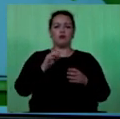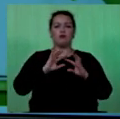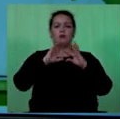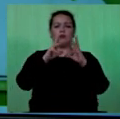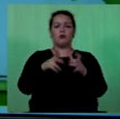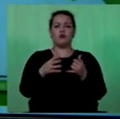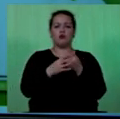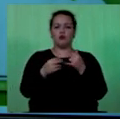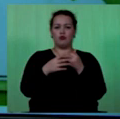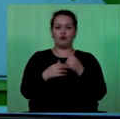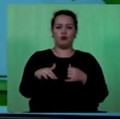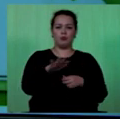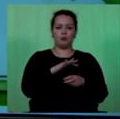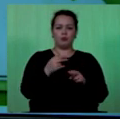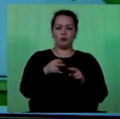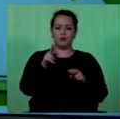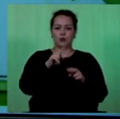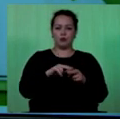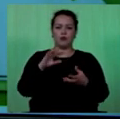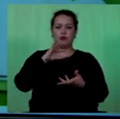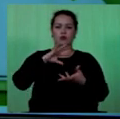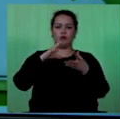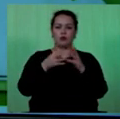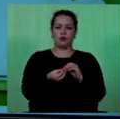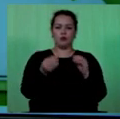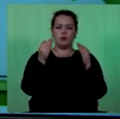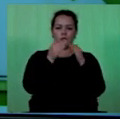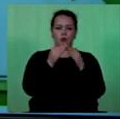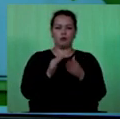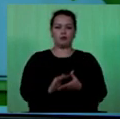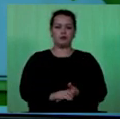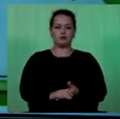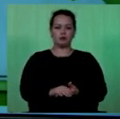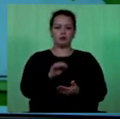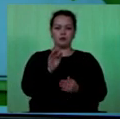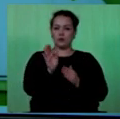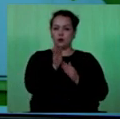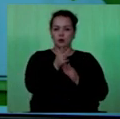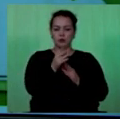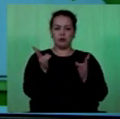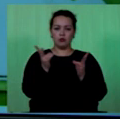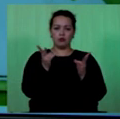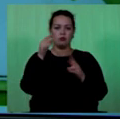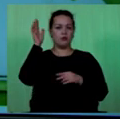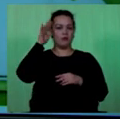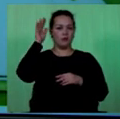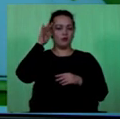планете Земля. Это наш общий дом. Рыбам нужна